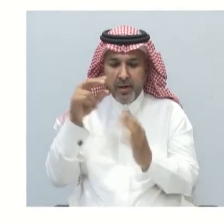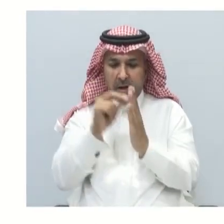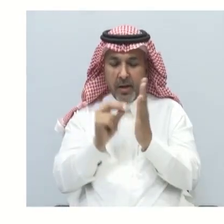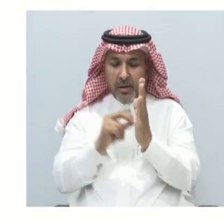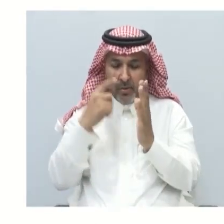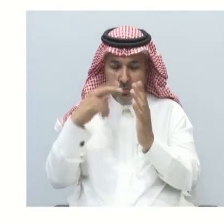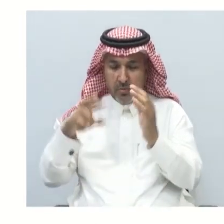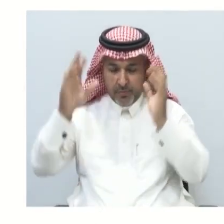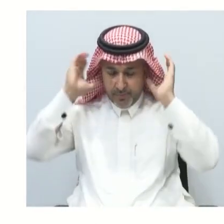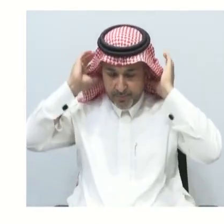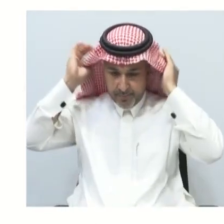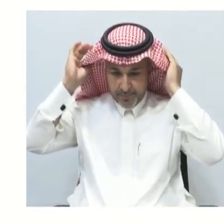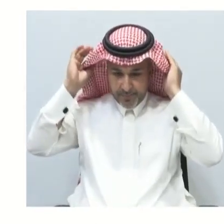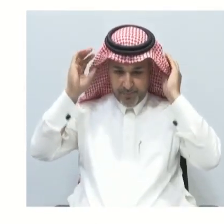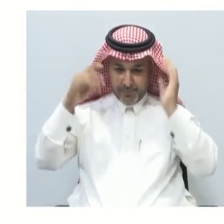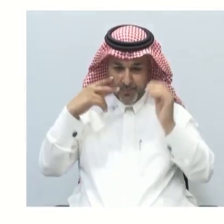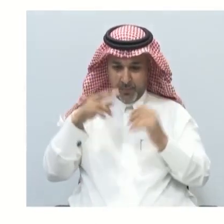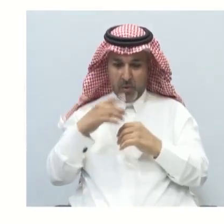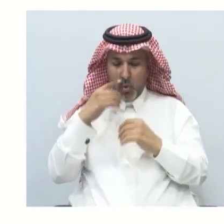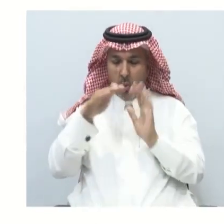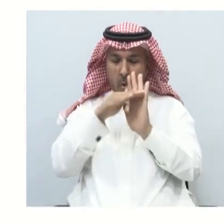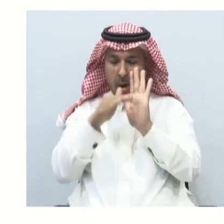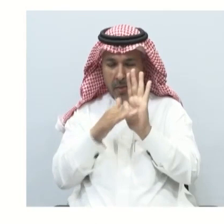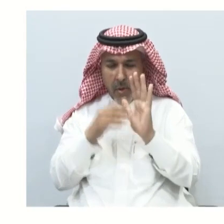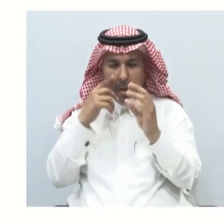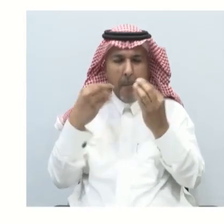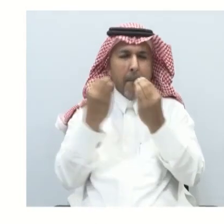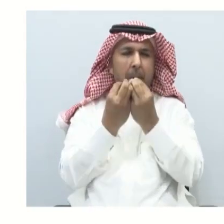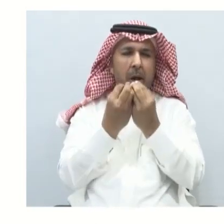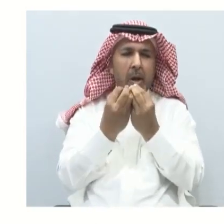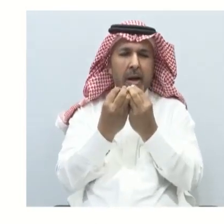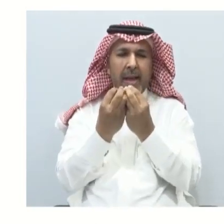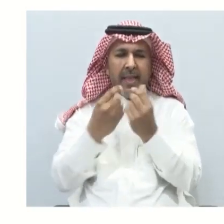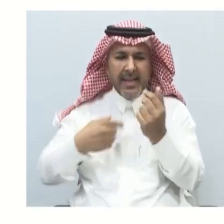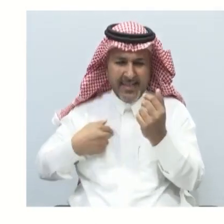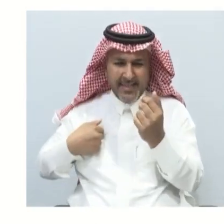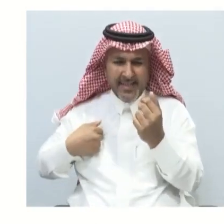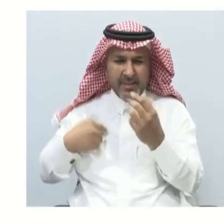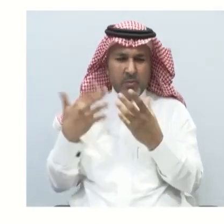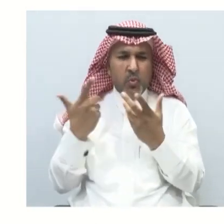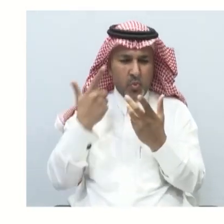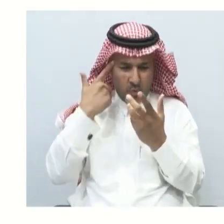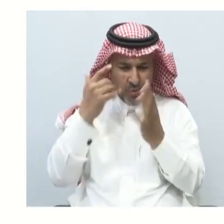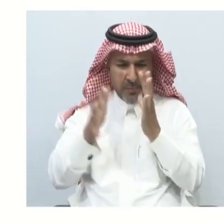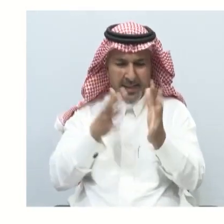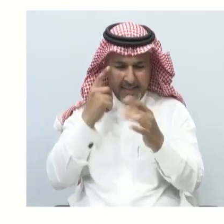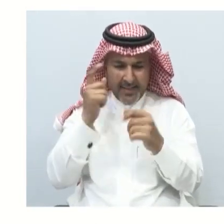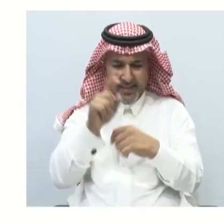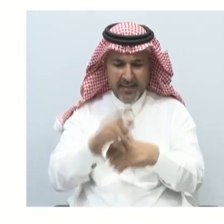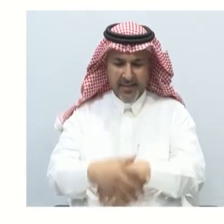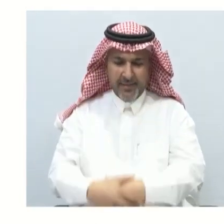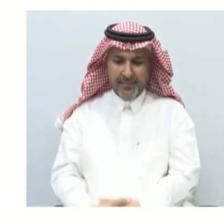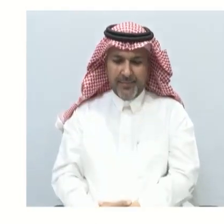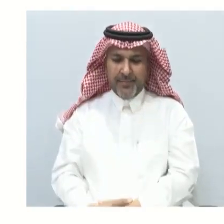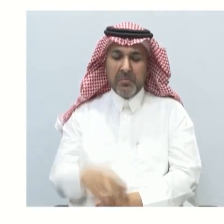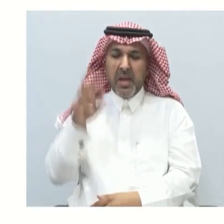مقطع المحور وا النقطه التي ر بها خط الانحدار دائما والمتوسط الحسابي للمتغير واي طبعا